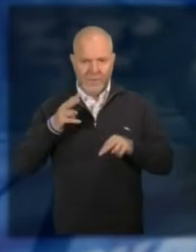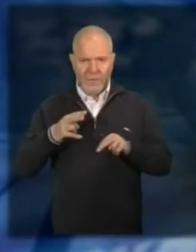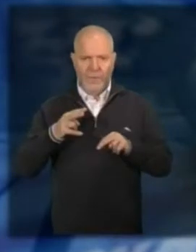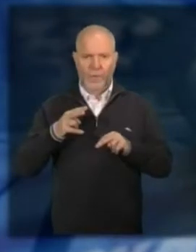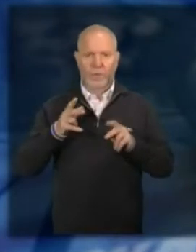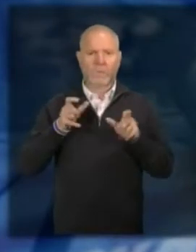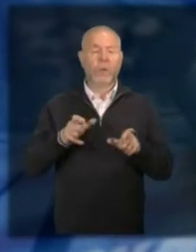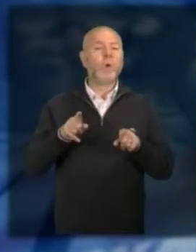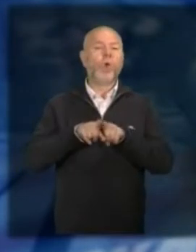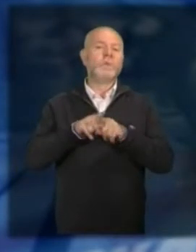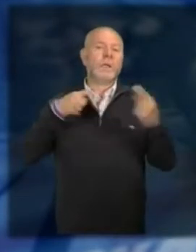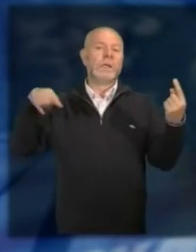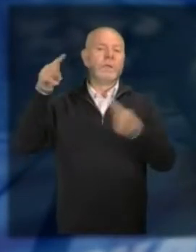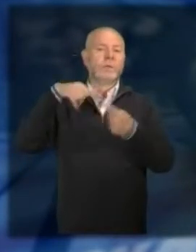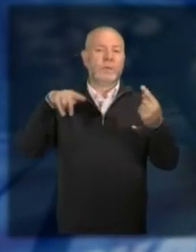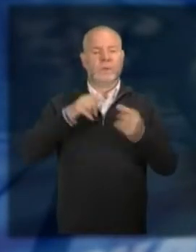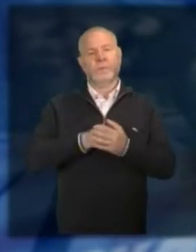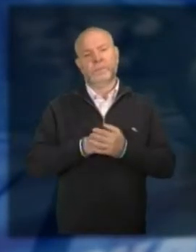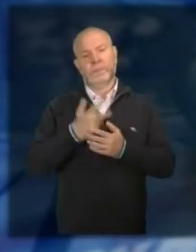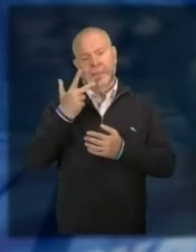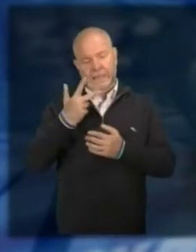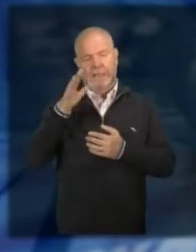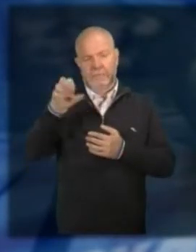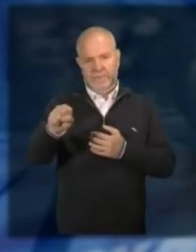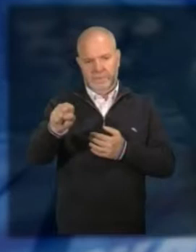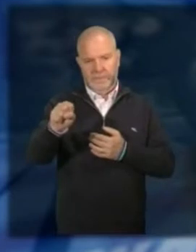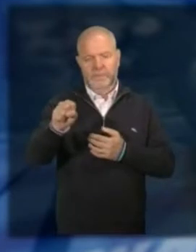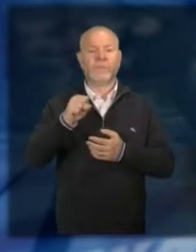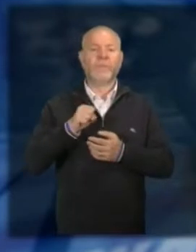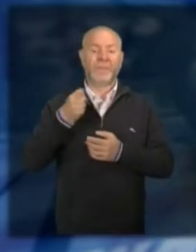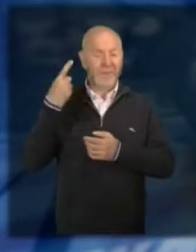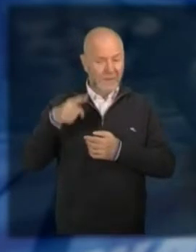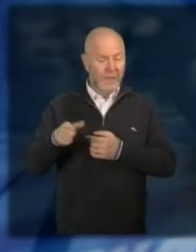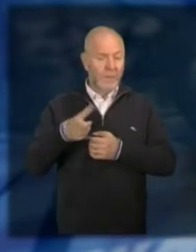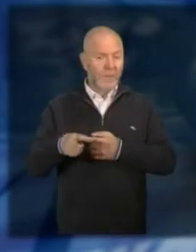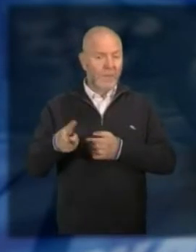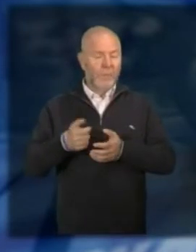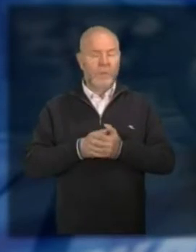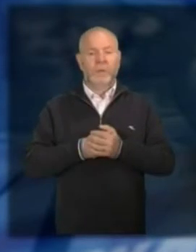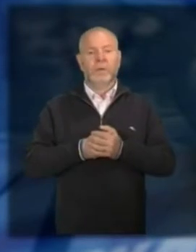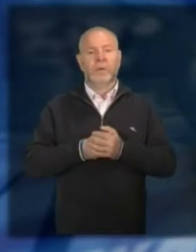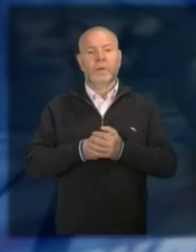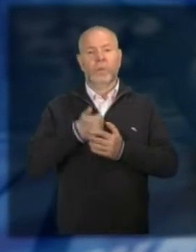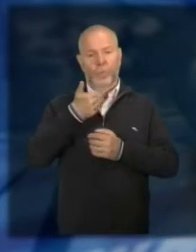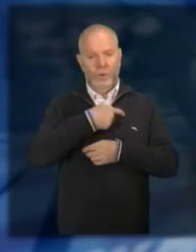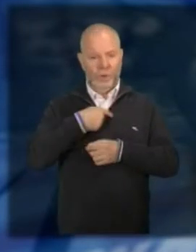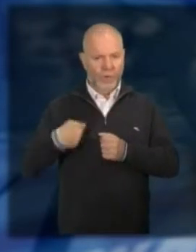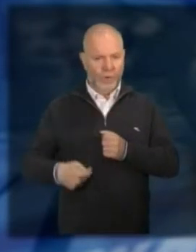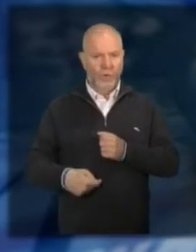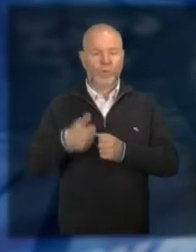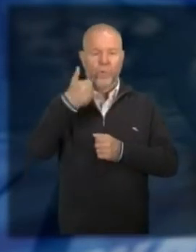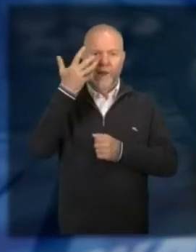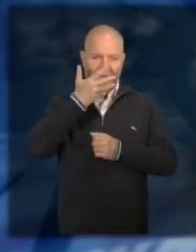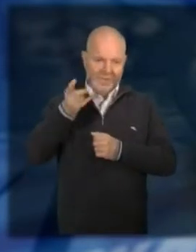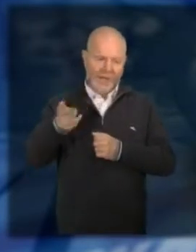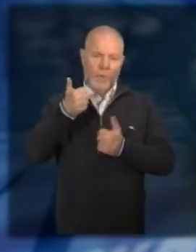fermo amministrativo di Equitalia. Tra gli automobilisti stranieri sanzionati per questo genere di irregolarità, un cinese, un ucraino e un africano.